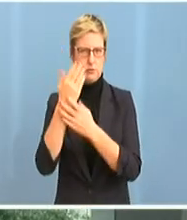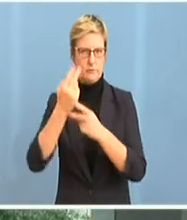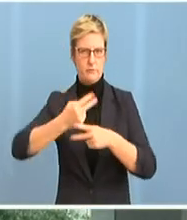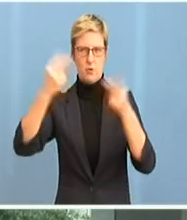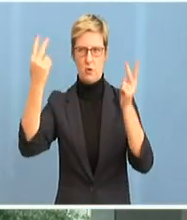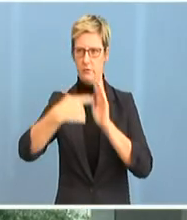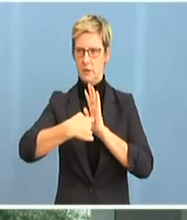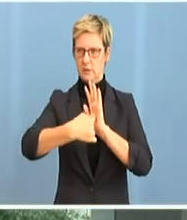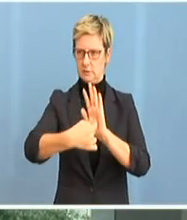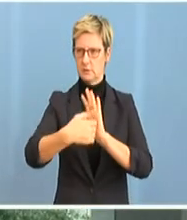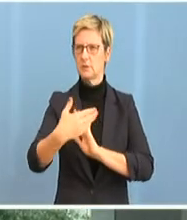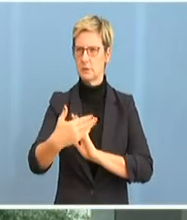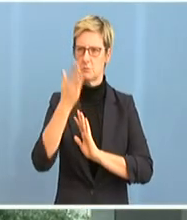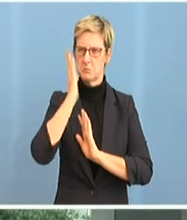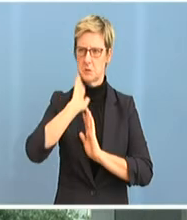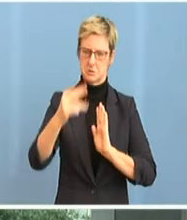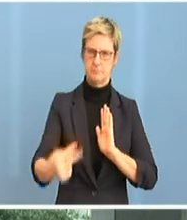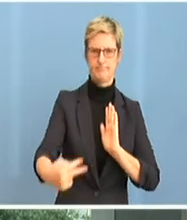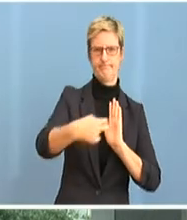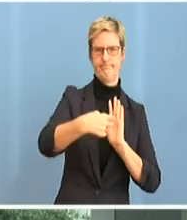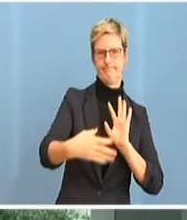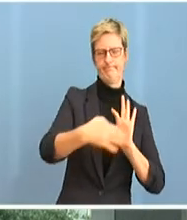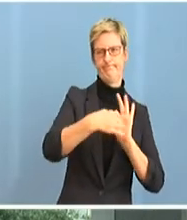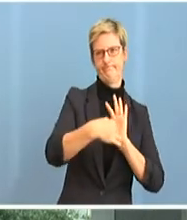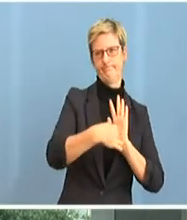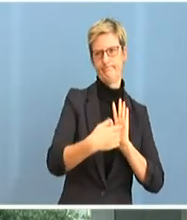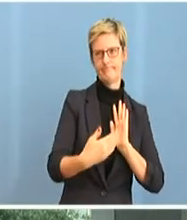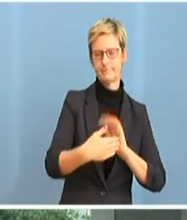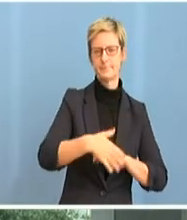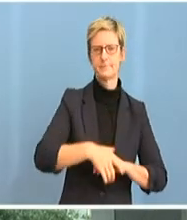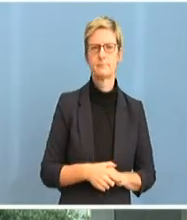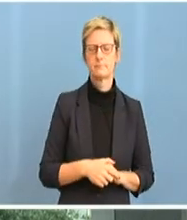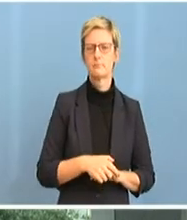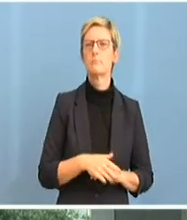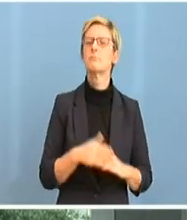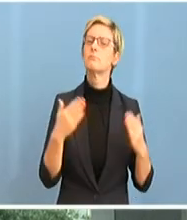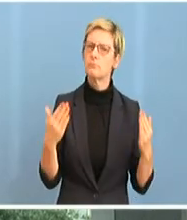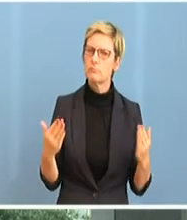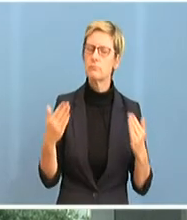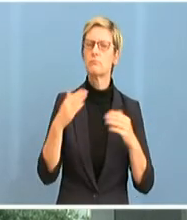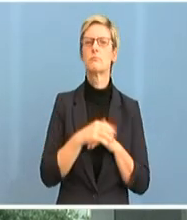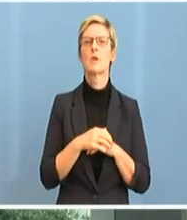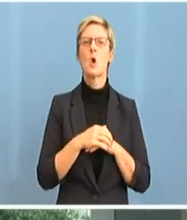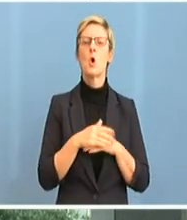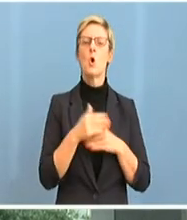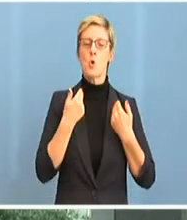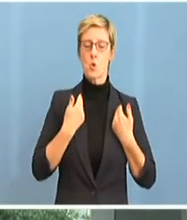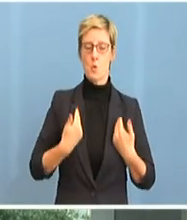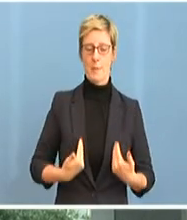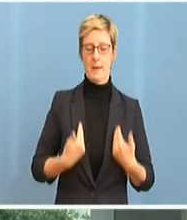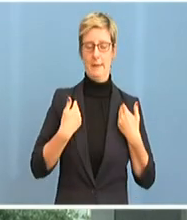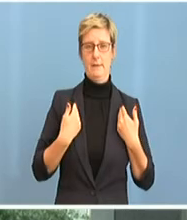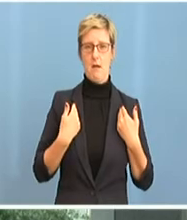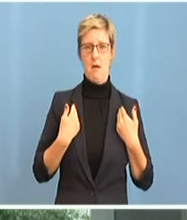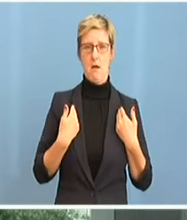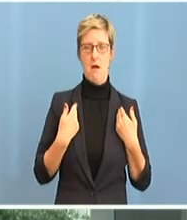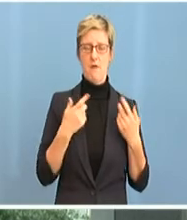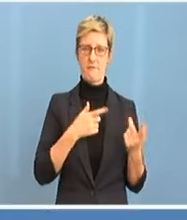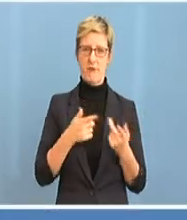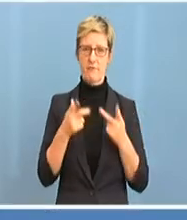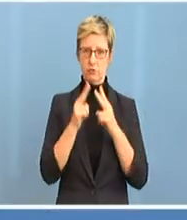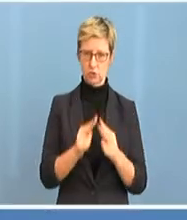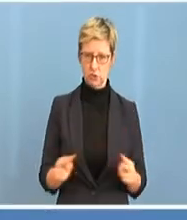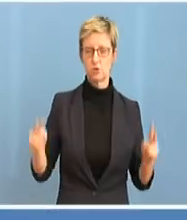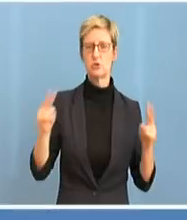haben, geben, verweisen. Es ist so, dass wir begrüßen, dass es diesen humanitären Waffenstillstand, der durch die Gespräche